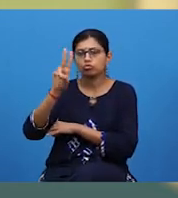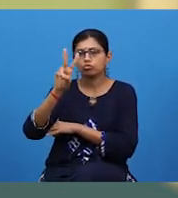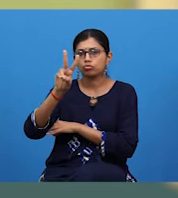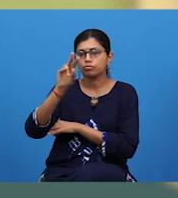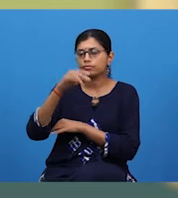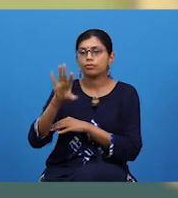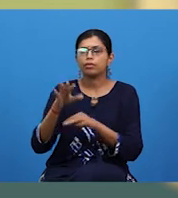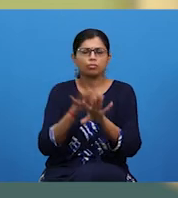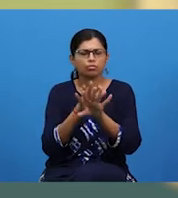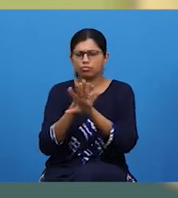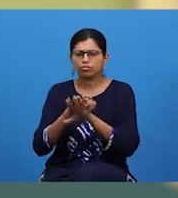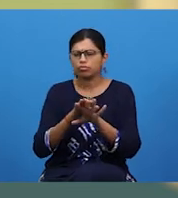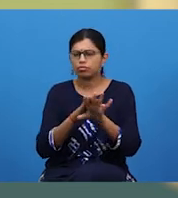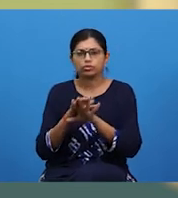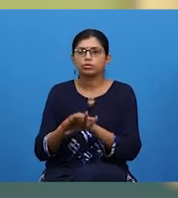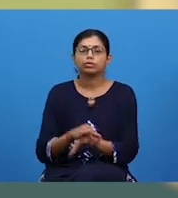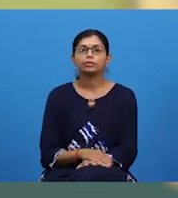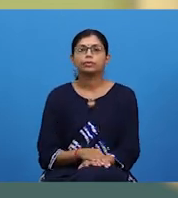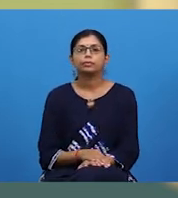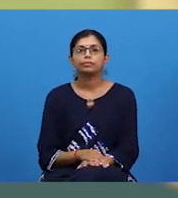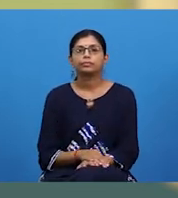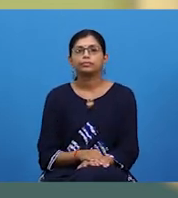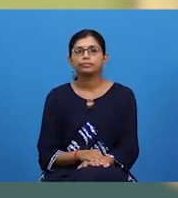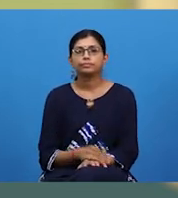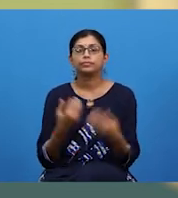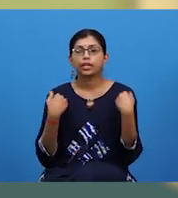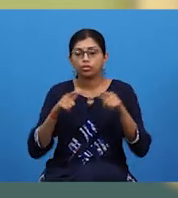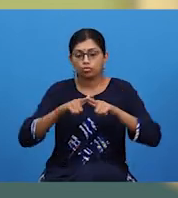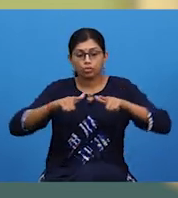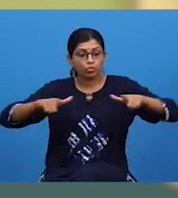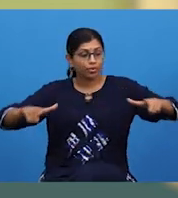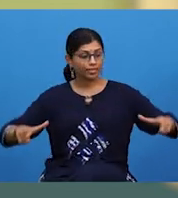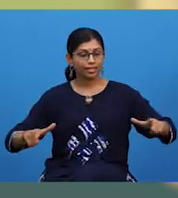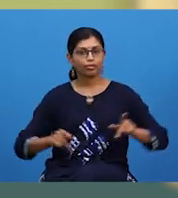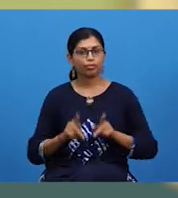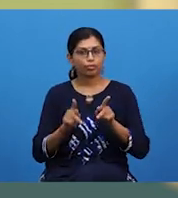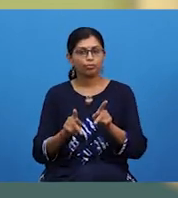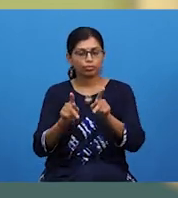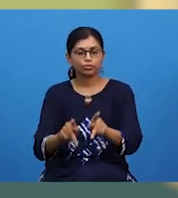Unjuran-unjuran ini meningkatkan luas permukaan untuk proses penyerapan makanan tercerna.